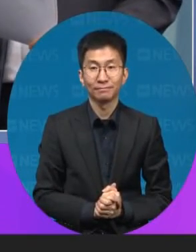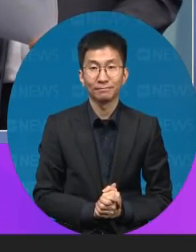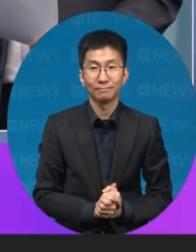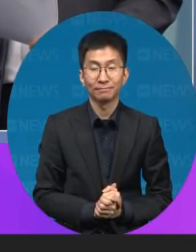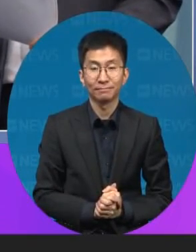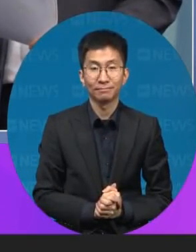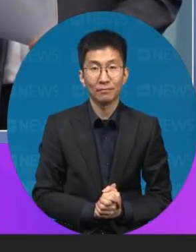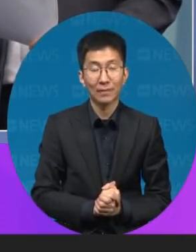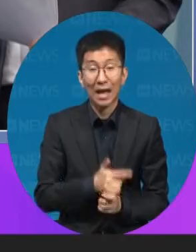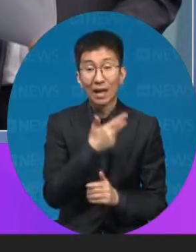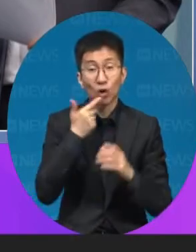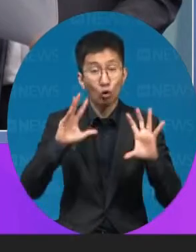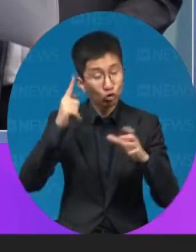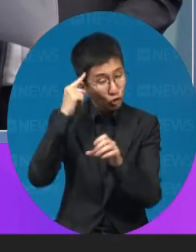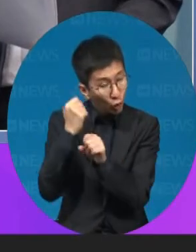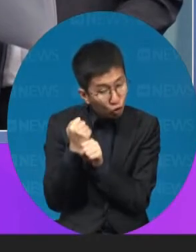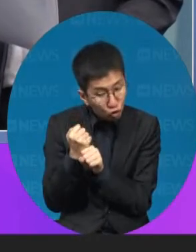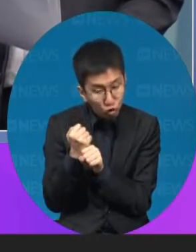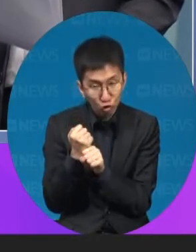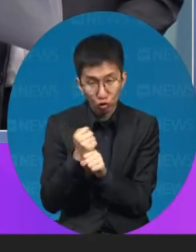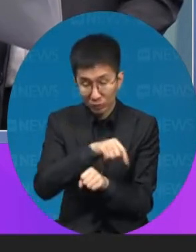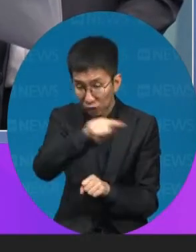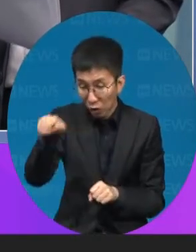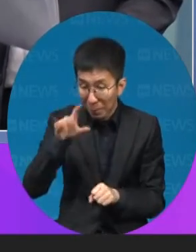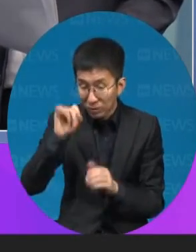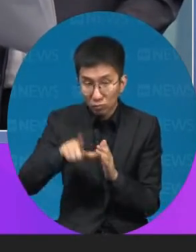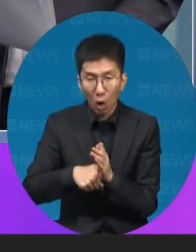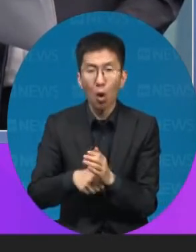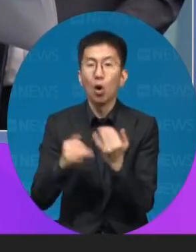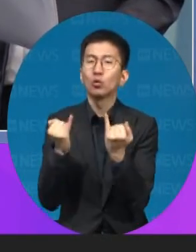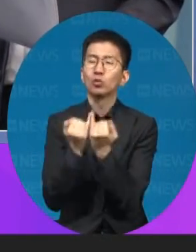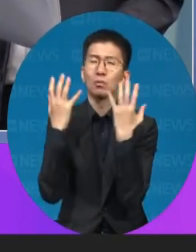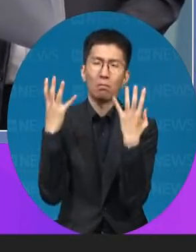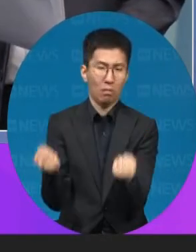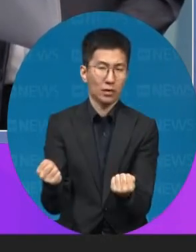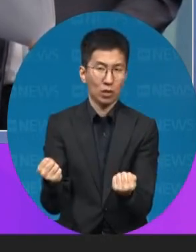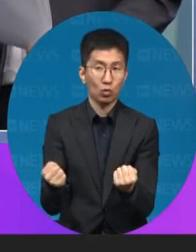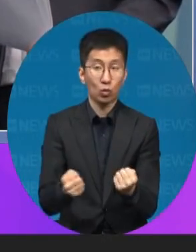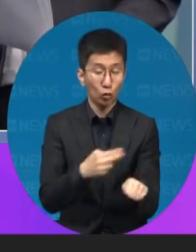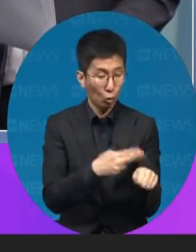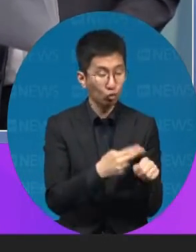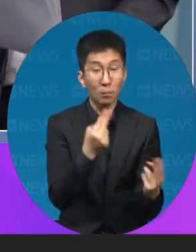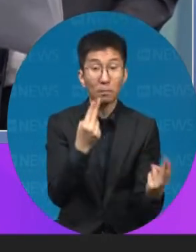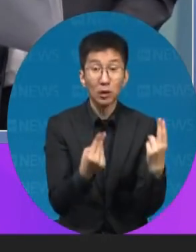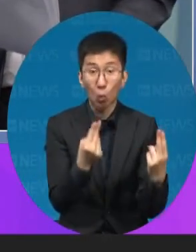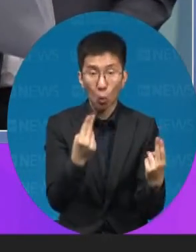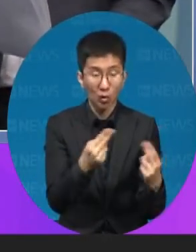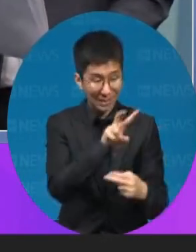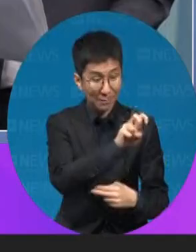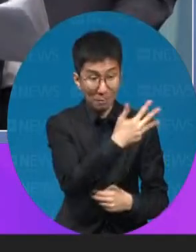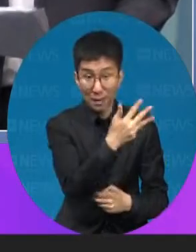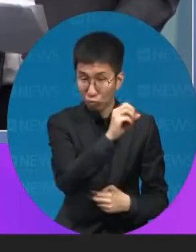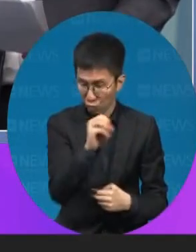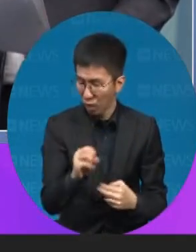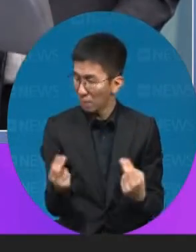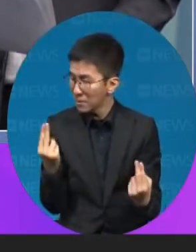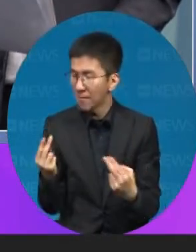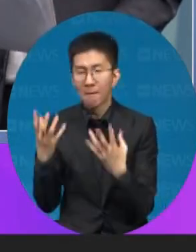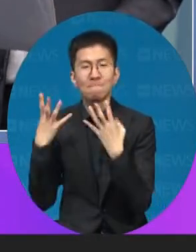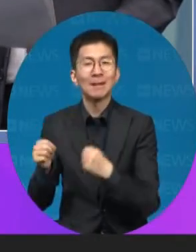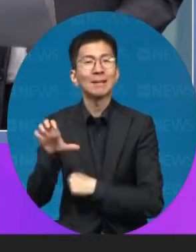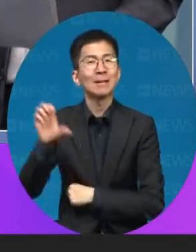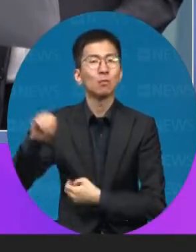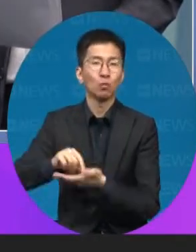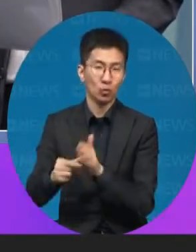어휘는 영국 학계의 여성 비율과 만 보는 수준이고 또 영국 교수 비율인 28% 보단 월등히 높은 수치입니다 예 이번